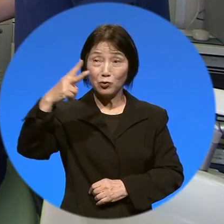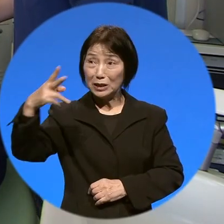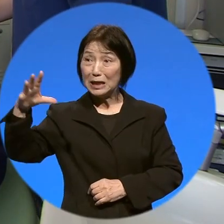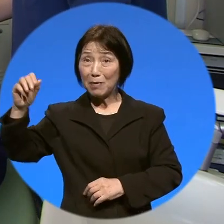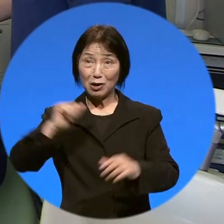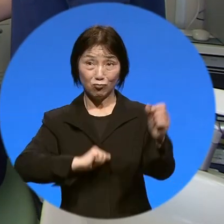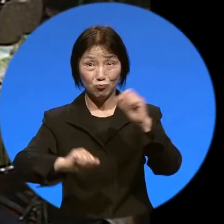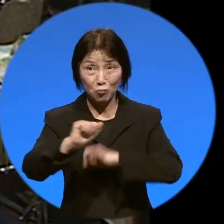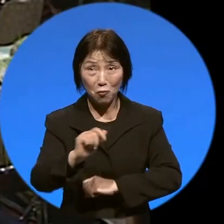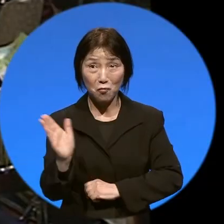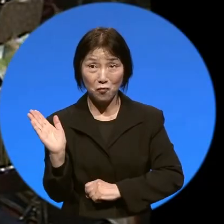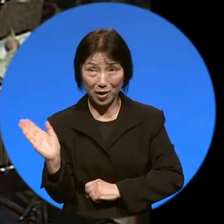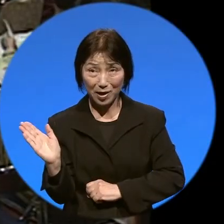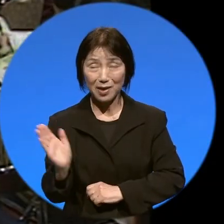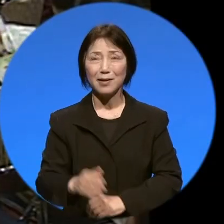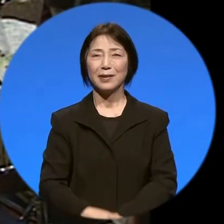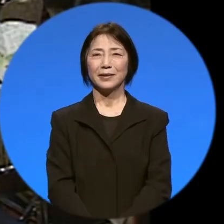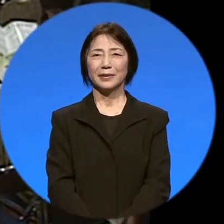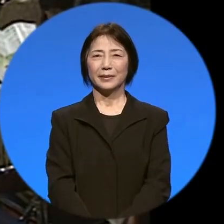動。